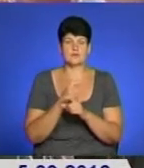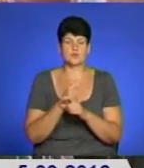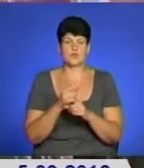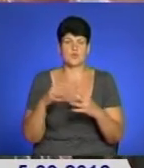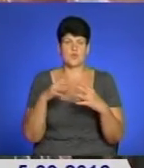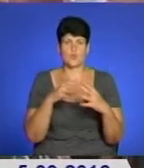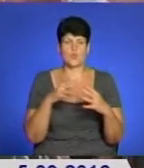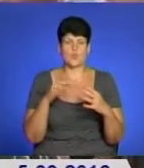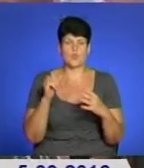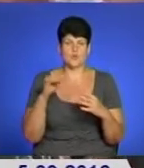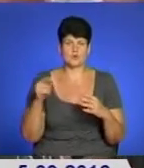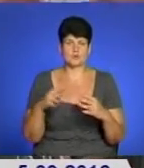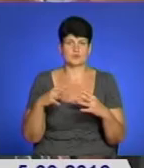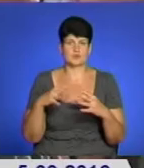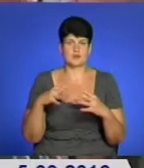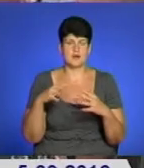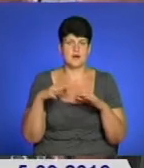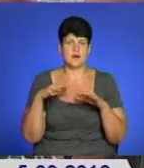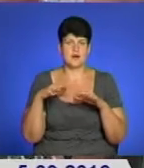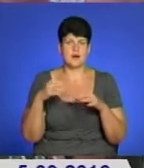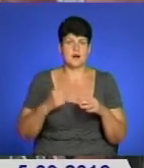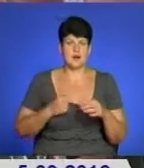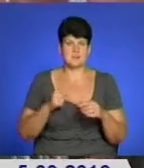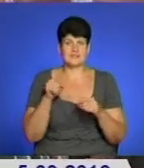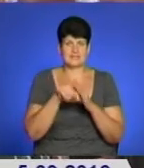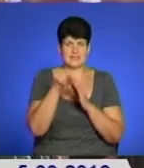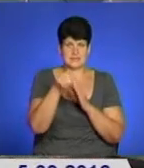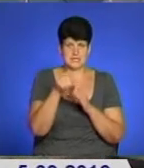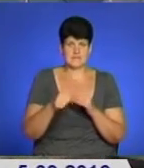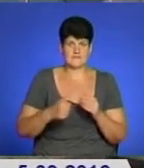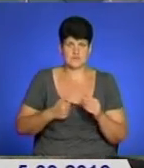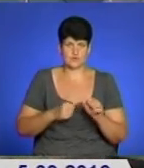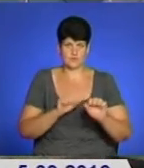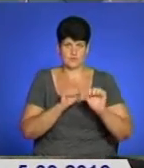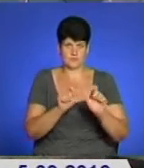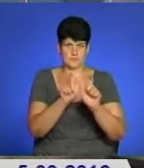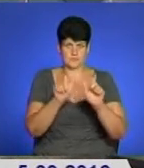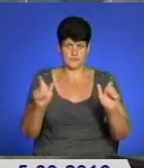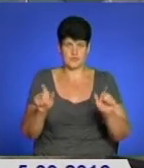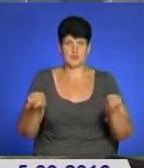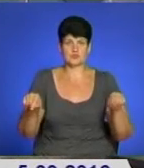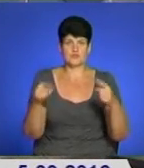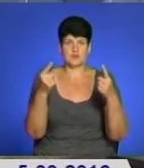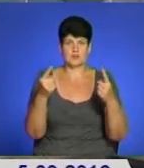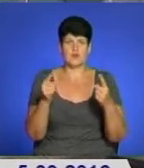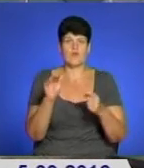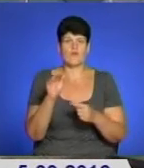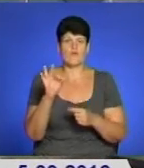війни, що знаходиться на Теребовлянщині. Всередині цієї військово-історичної фортифікаційної споруди створений форт-музей.